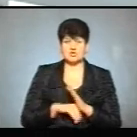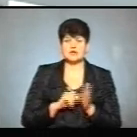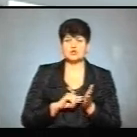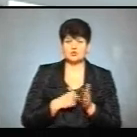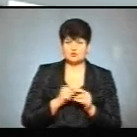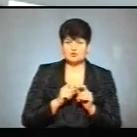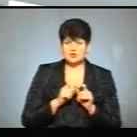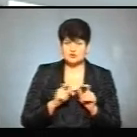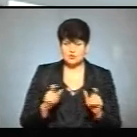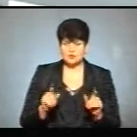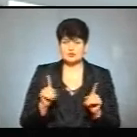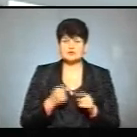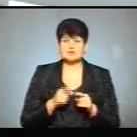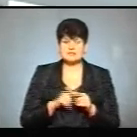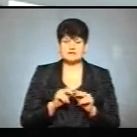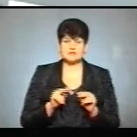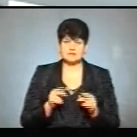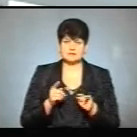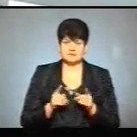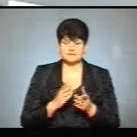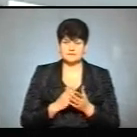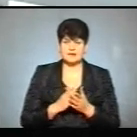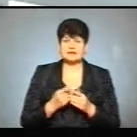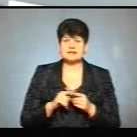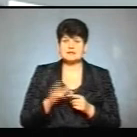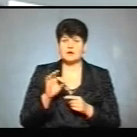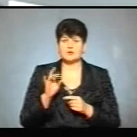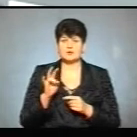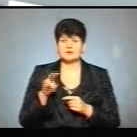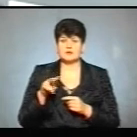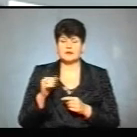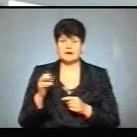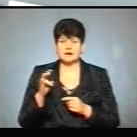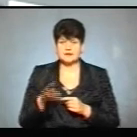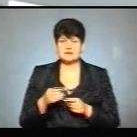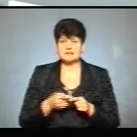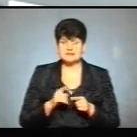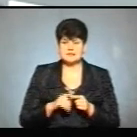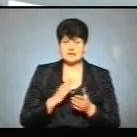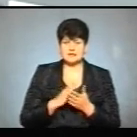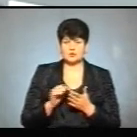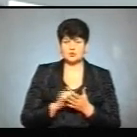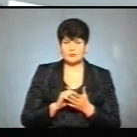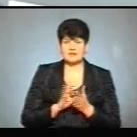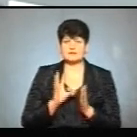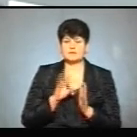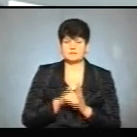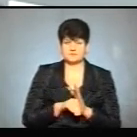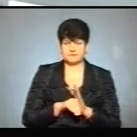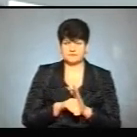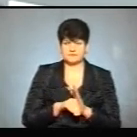зі школи, що цей вчитель справді працює. Це в онлайн, але там є деякі скан документи, то їх треба завантажити.